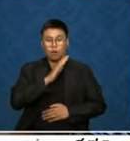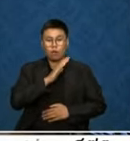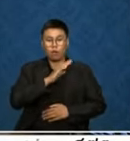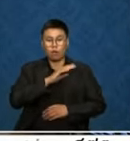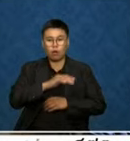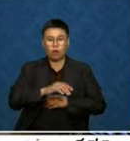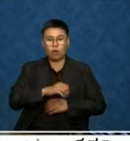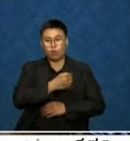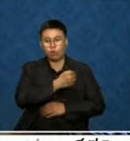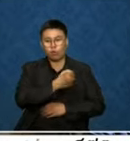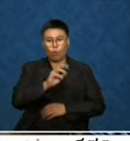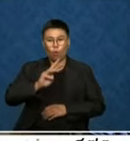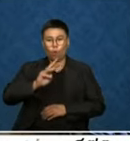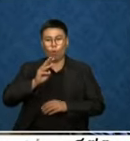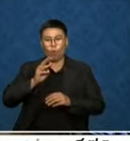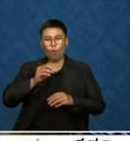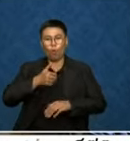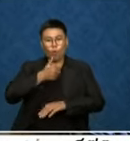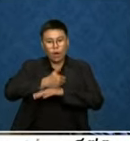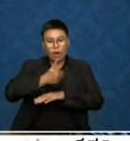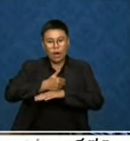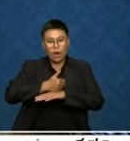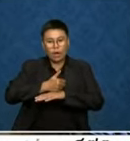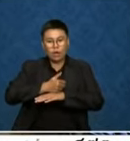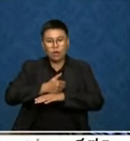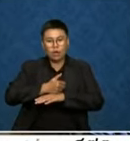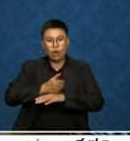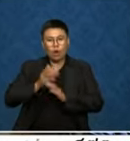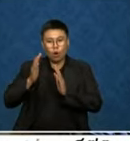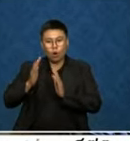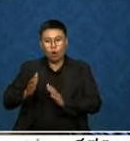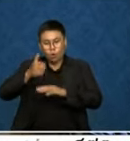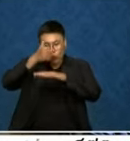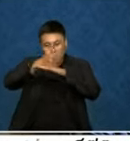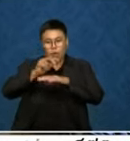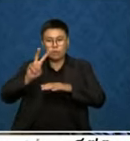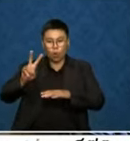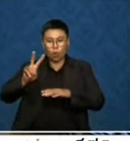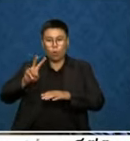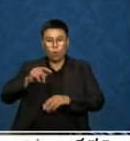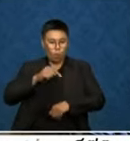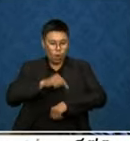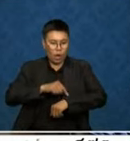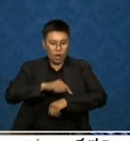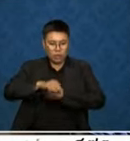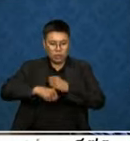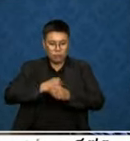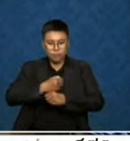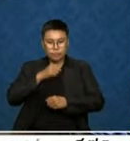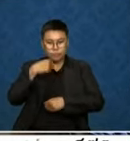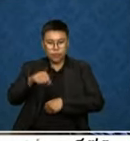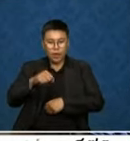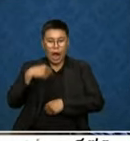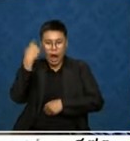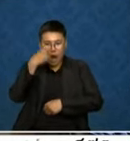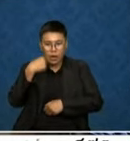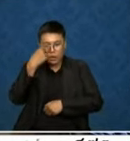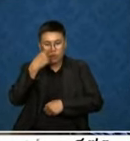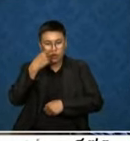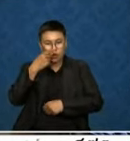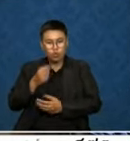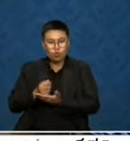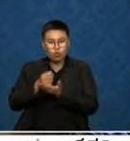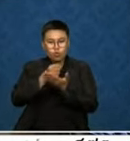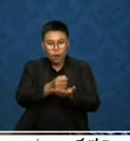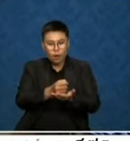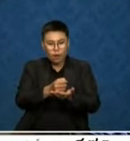อส2โค้ชเขาทำความผิดมาระยะเวลา10กว่าปีน่าคิดว่าใครอำนวยความสะ